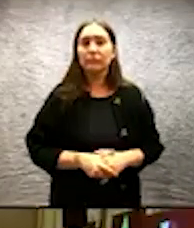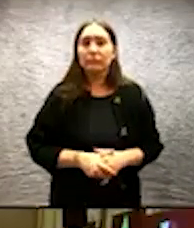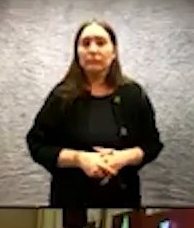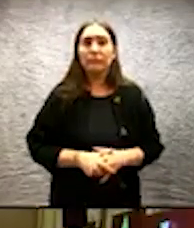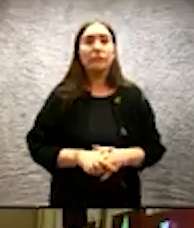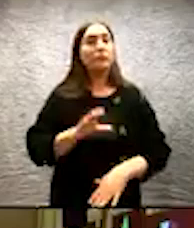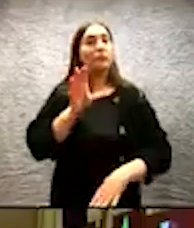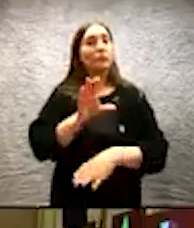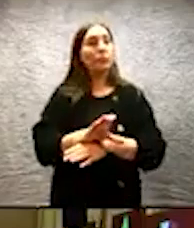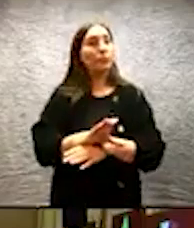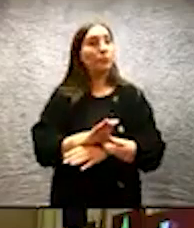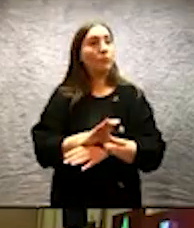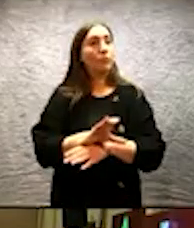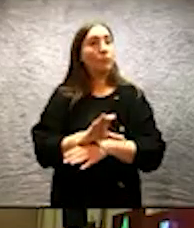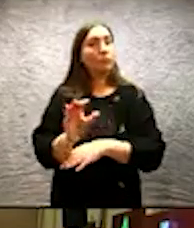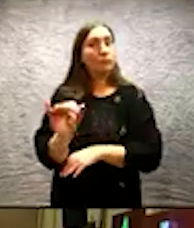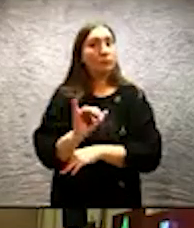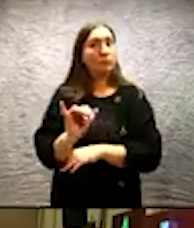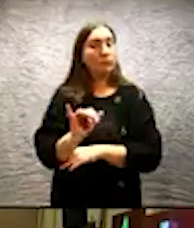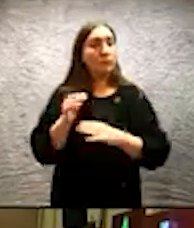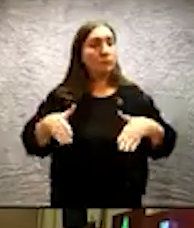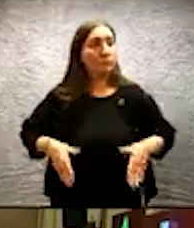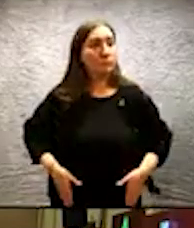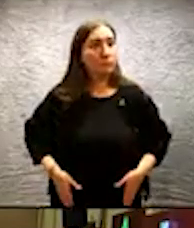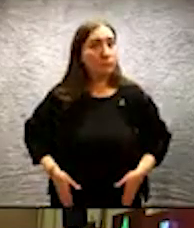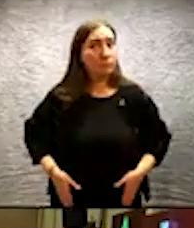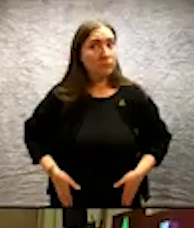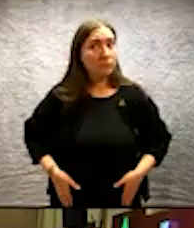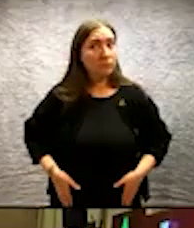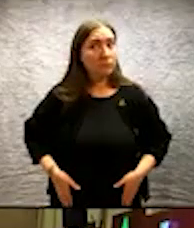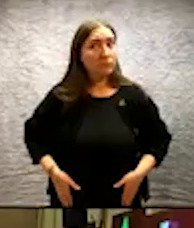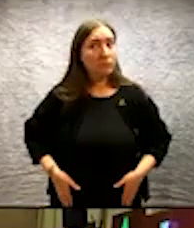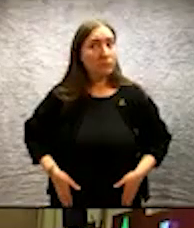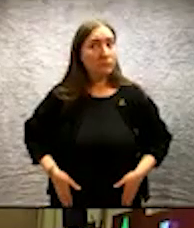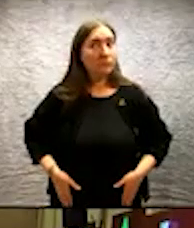Qui est contre ? Qui s'abstient ?